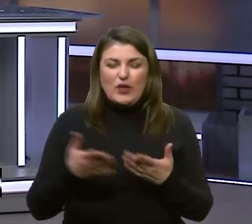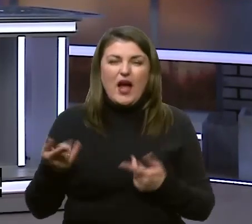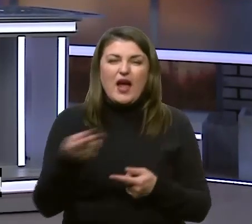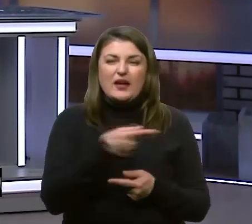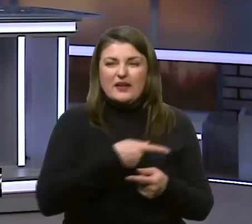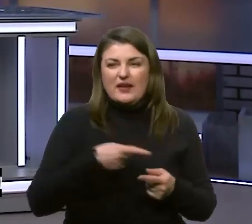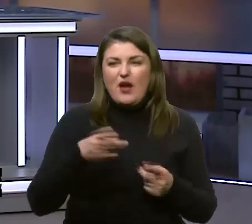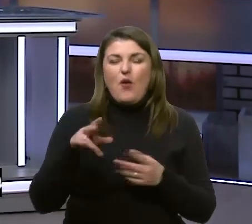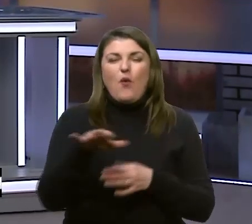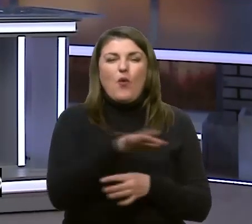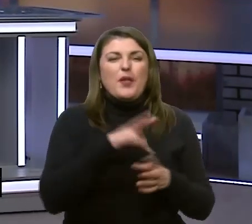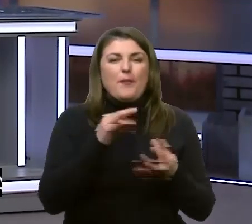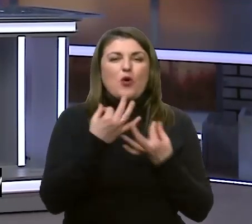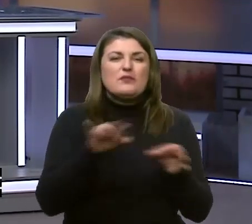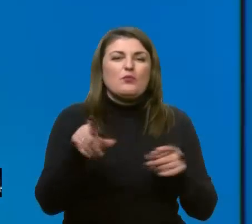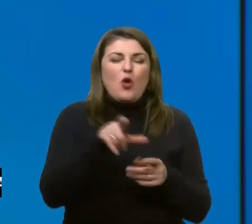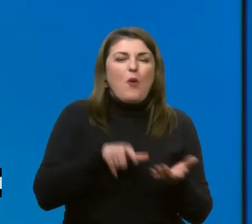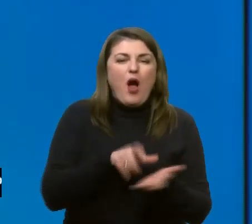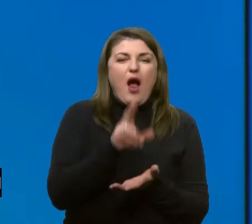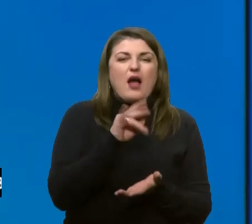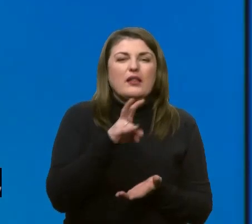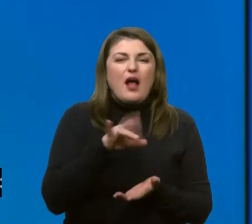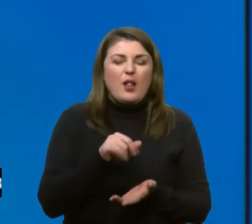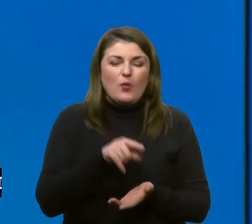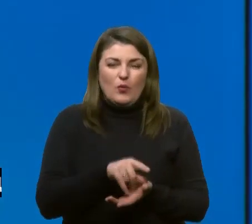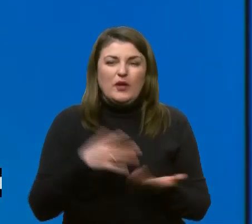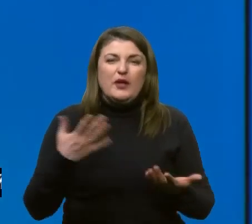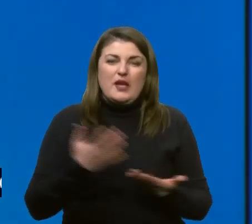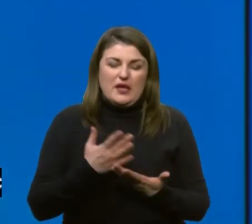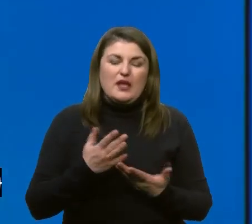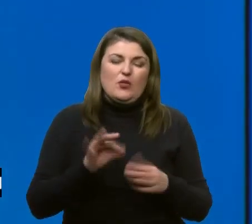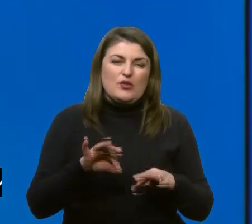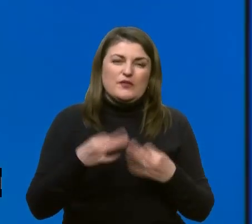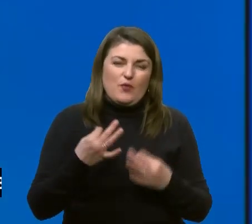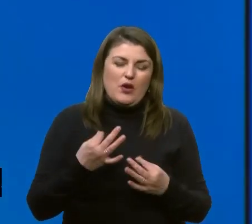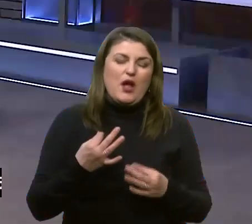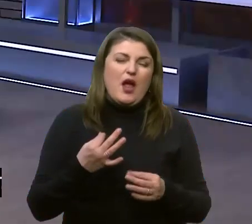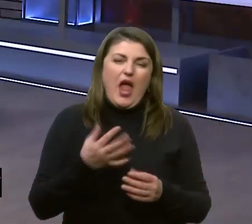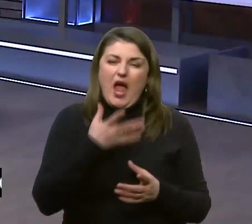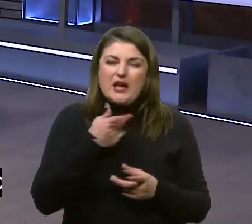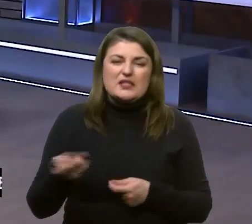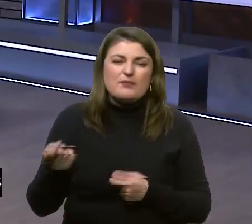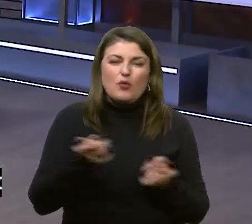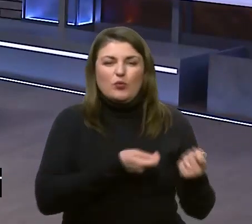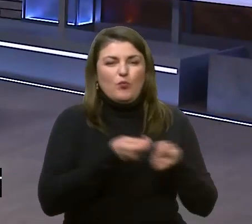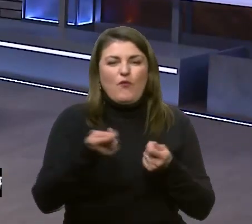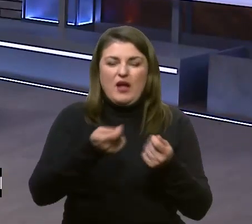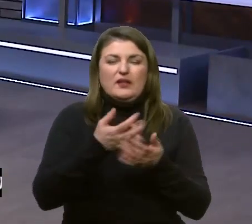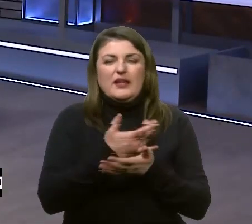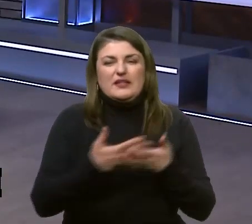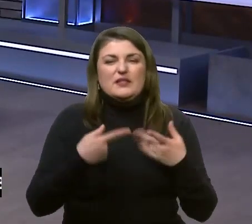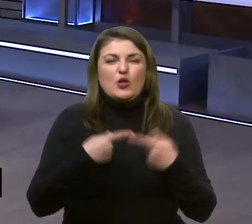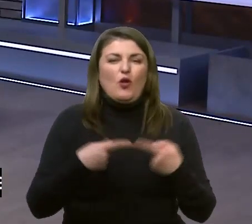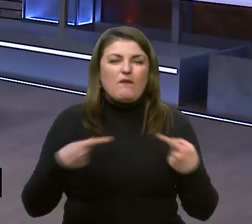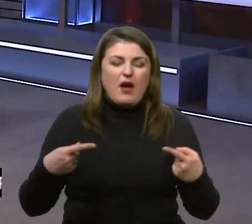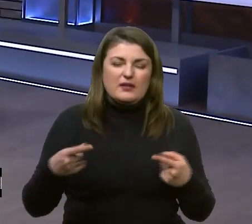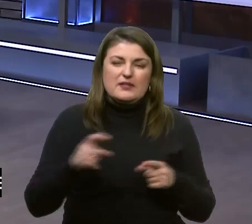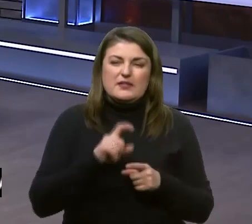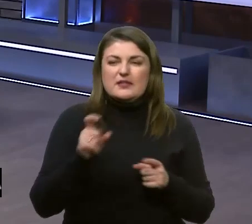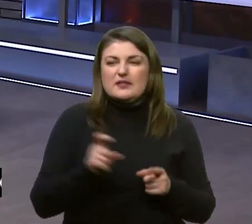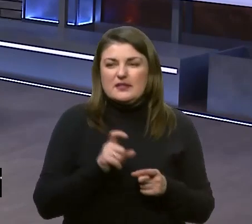по звільненому тому каналу, який дозволяє експортувати різні товари